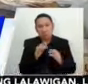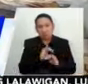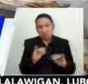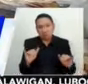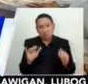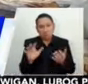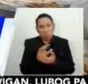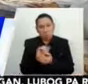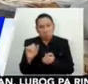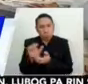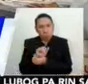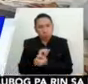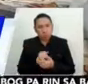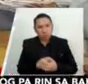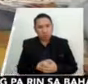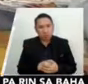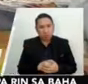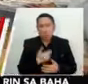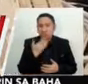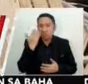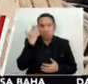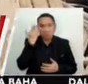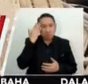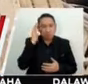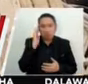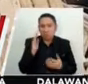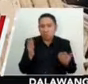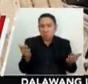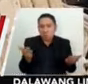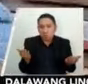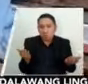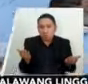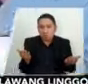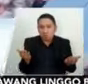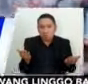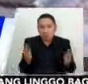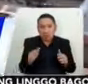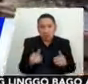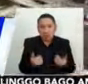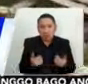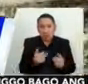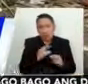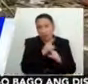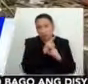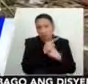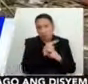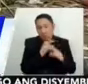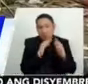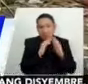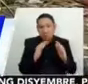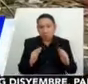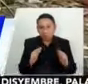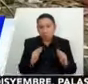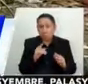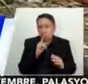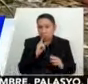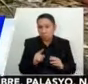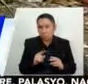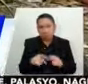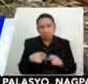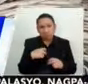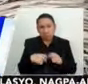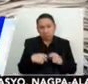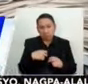alam kung saan po kami kukuha ng paggawa ulit ng bahay. Talagang hirap na hirap po kami ngayon. Baka pwede naman makahing